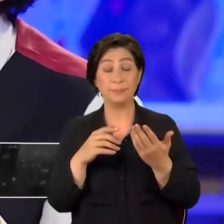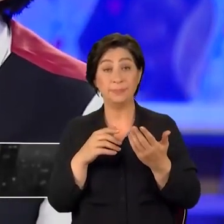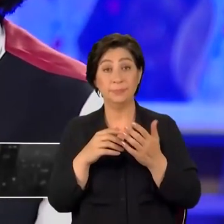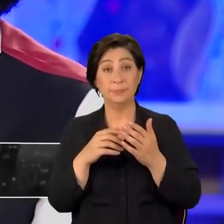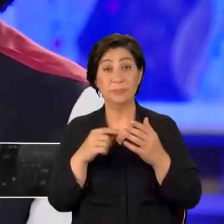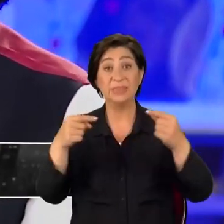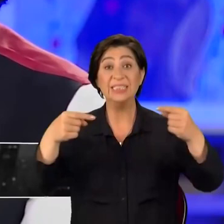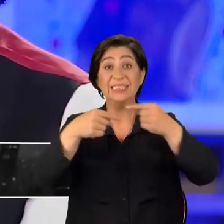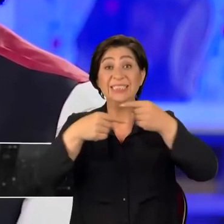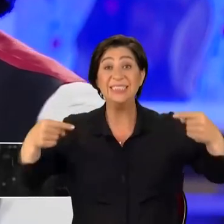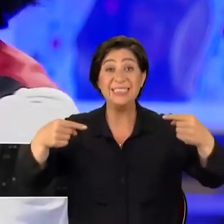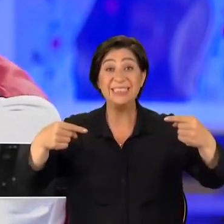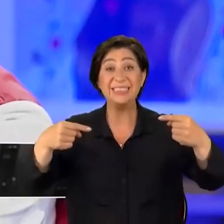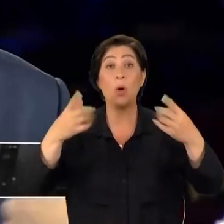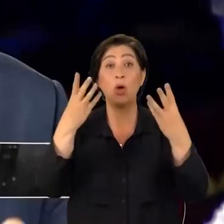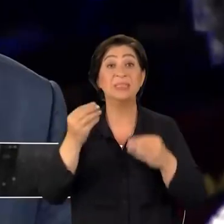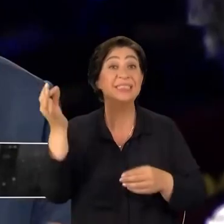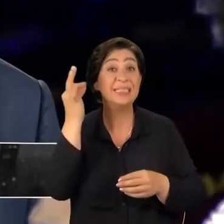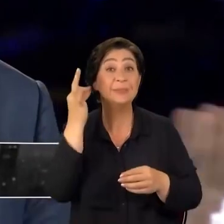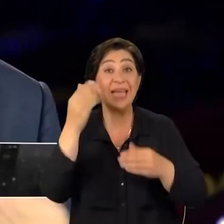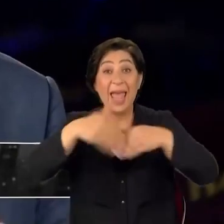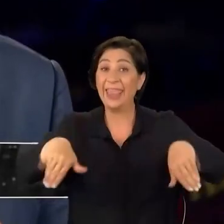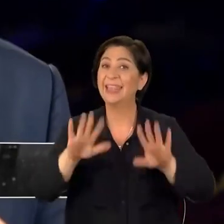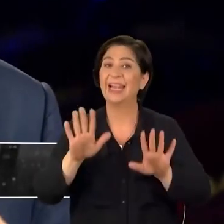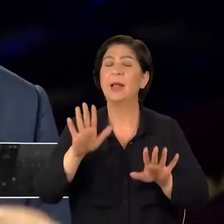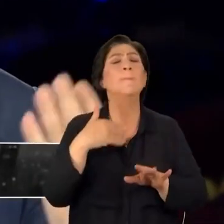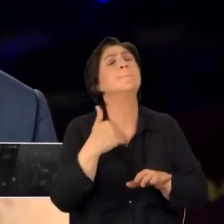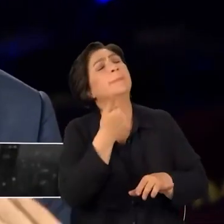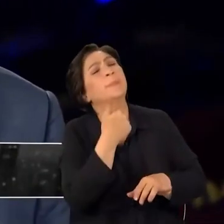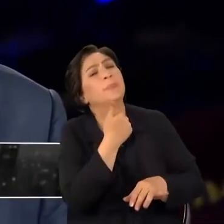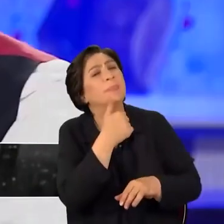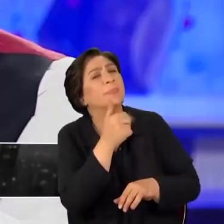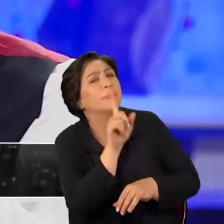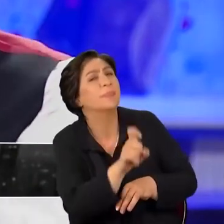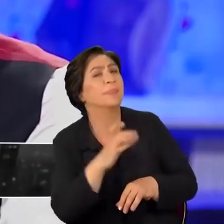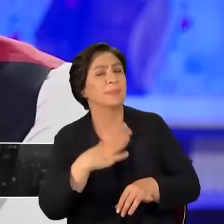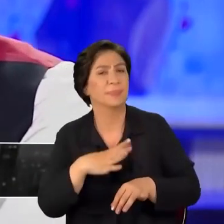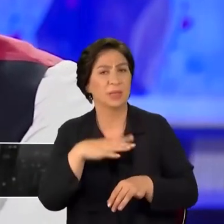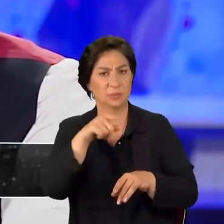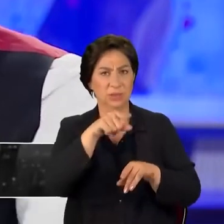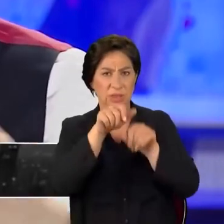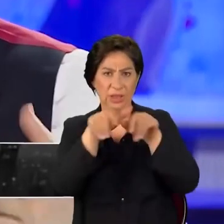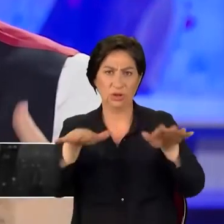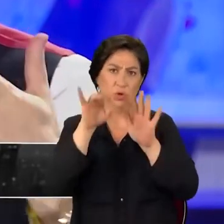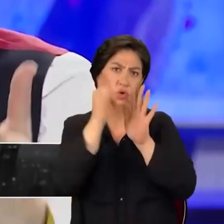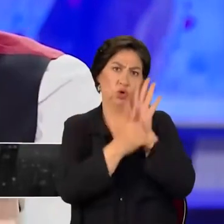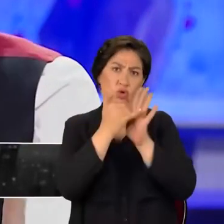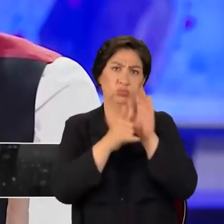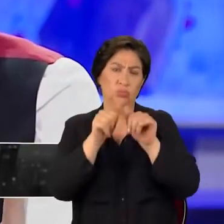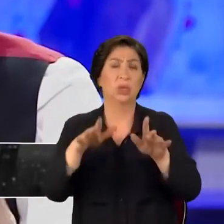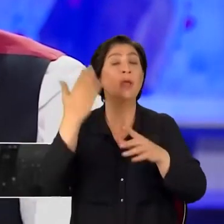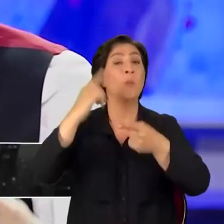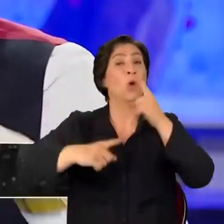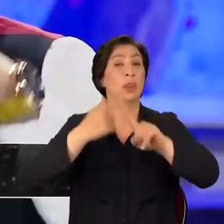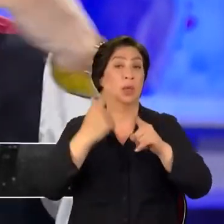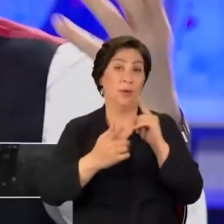cızızıt olması dinlemeniz engel değil. Hayır değil ama beyefendi şunu sormak istiyorum. Beyefendi şu anda bir yayıncı. Evet. Siyasi geçmişi olan